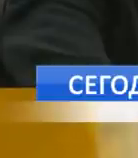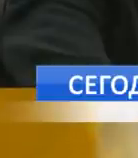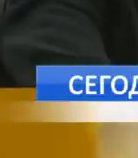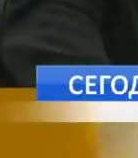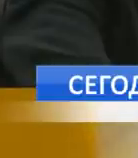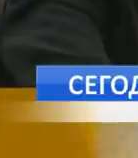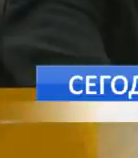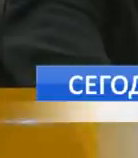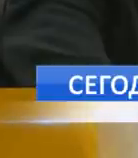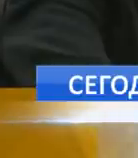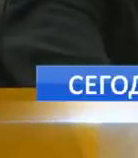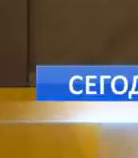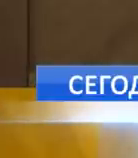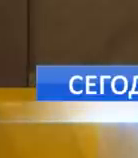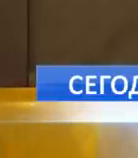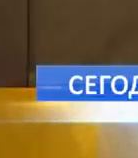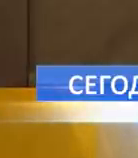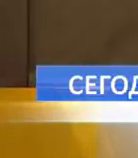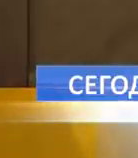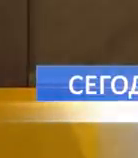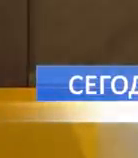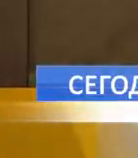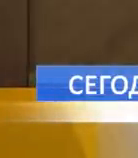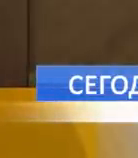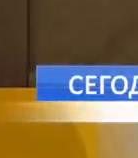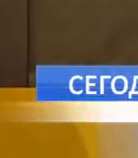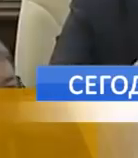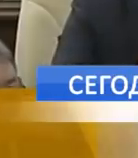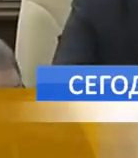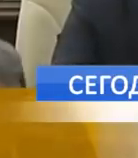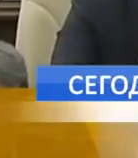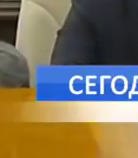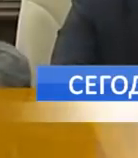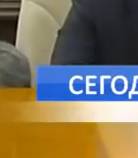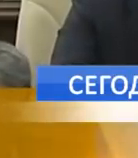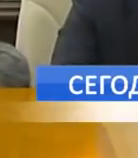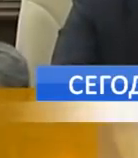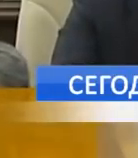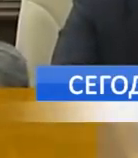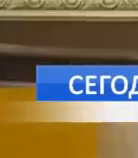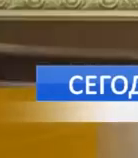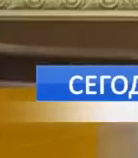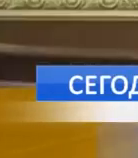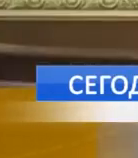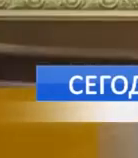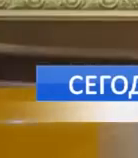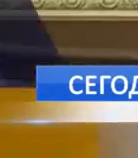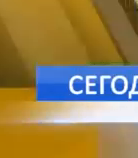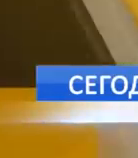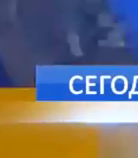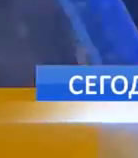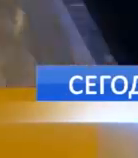парламента глава государства поручил реализовать 5 приоритетных задач для улучшения жизни населения